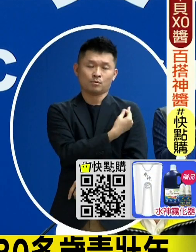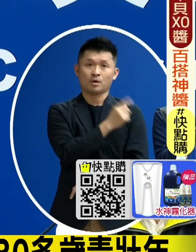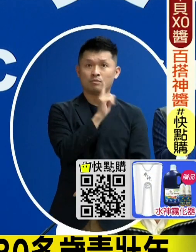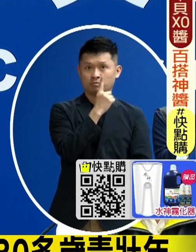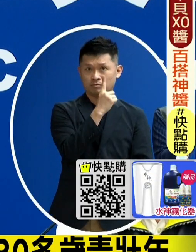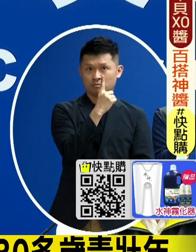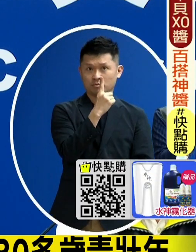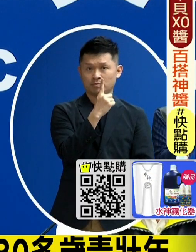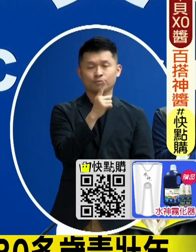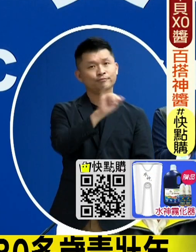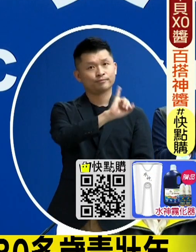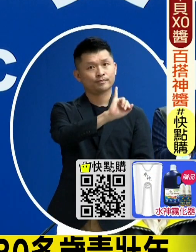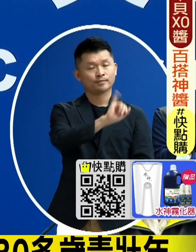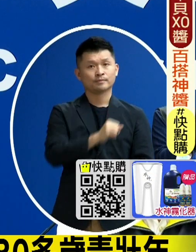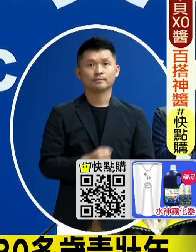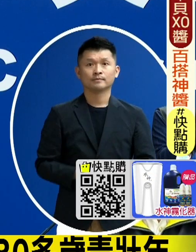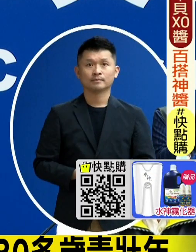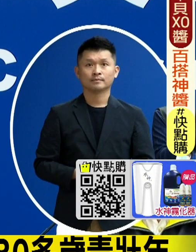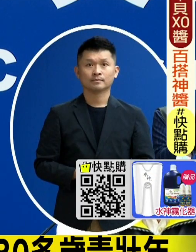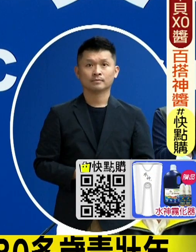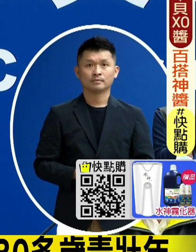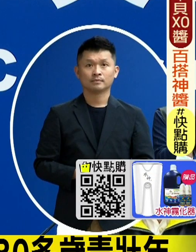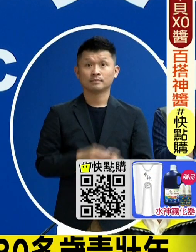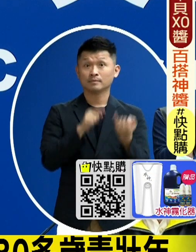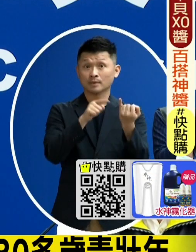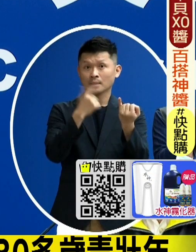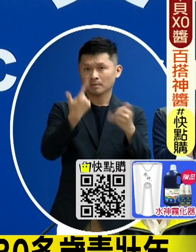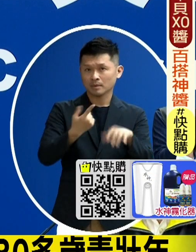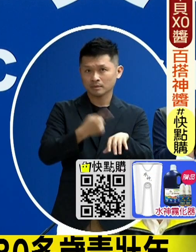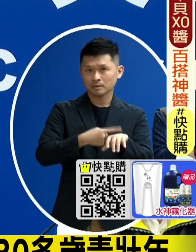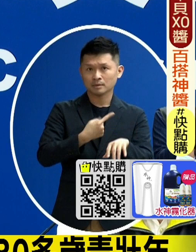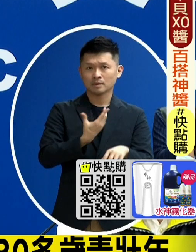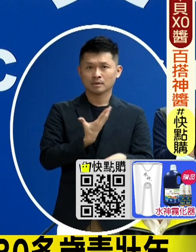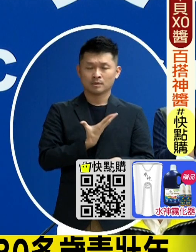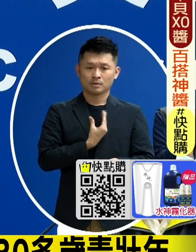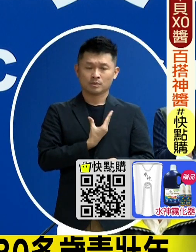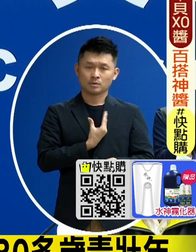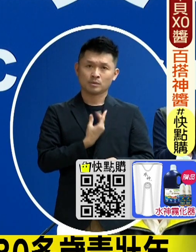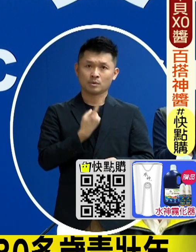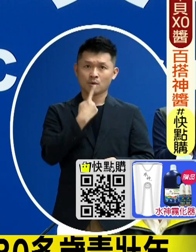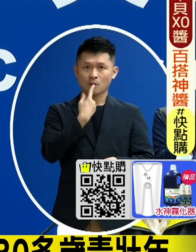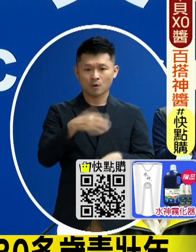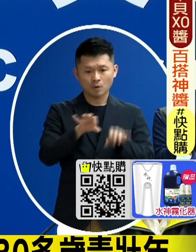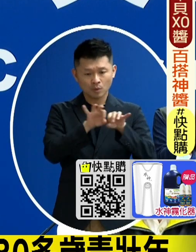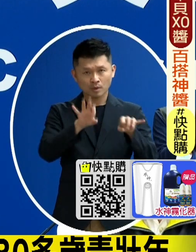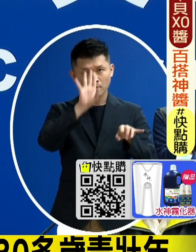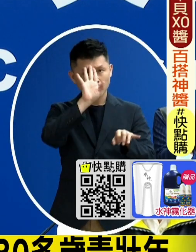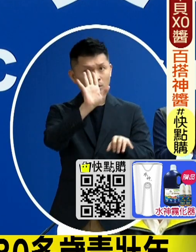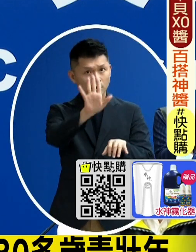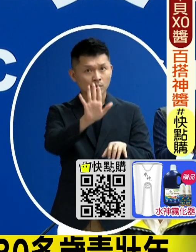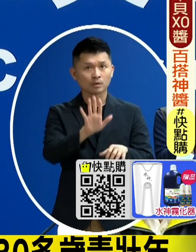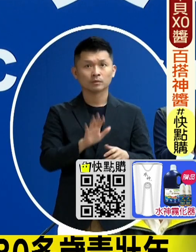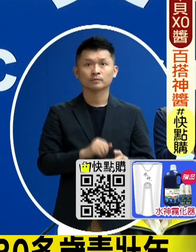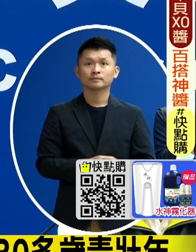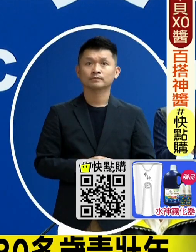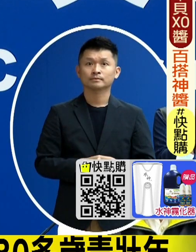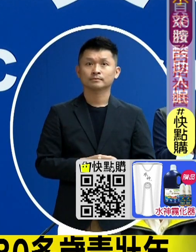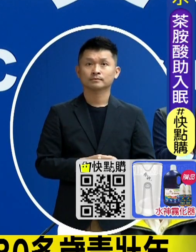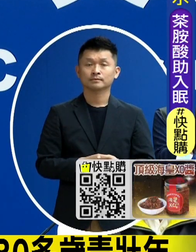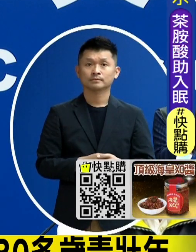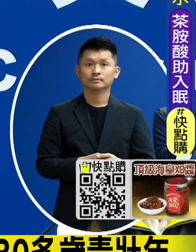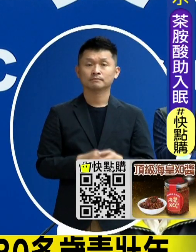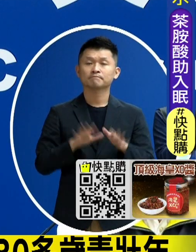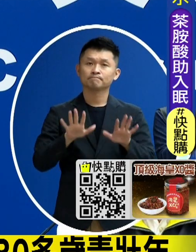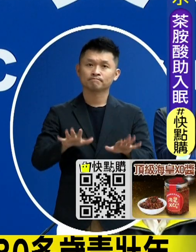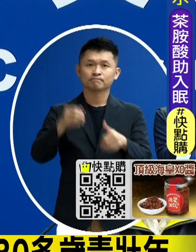公布的76位确诊死亡的个案后，其中73位有慢性病史，那31人没有接种过任何一剂COVID-19的疫苗。那年龄超过80岁的有50人。那在这个今天公布的死亡病例当中，年龄是从最年长的90多岁到这个最年轻的30多岁。那其中30多岁的这两位，分别是一位这个有接种过一剂疫苗的女性。那她本身有这个慢性的心血管疾病。 这些相关的病史。那这次是